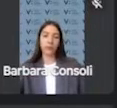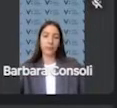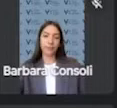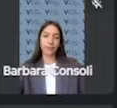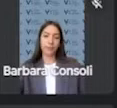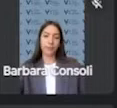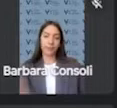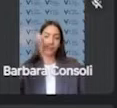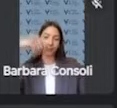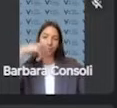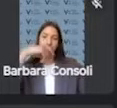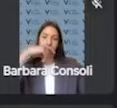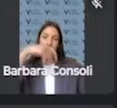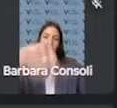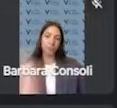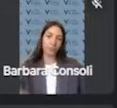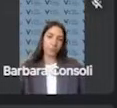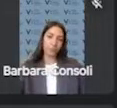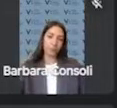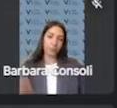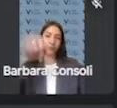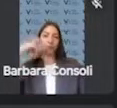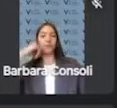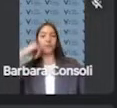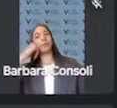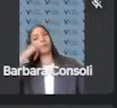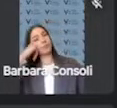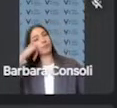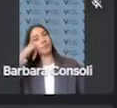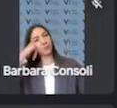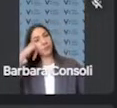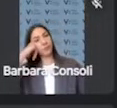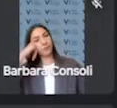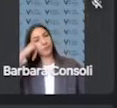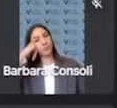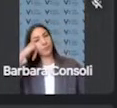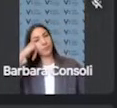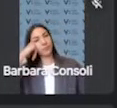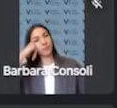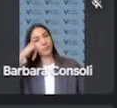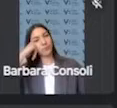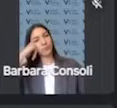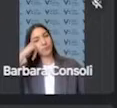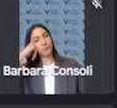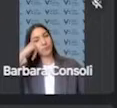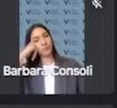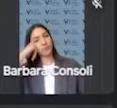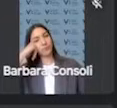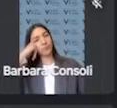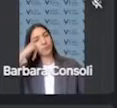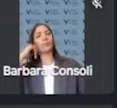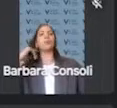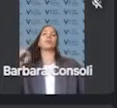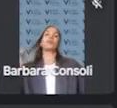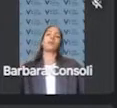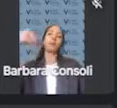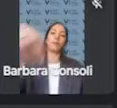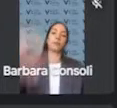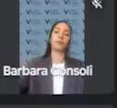Quindi per farvi conoscere un pochettino tutte quante le strutture, appunto la biblioteca, i